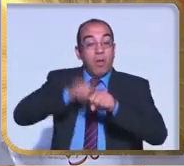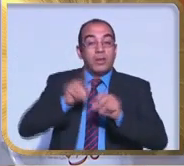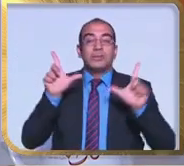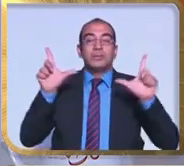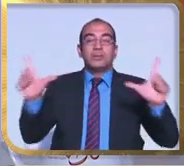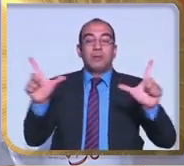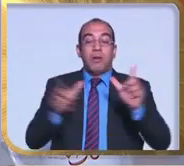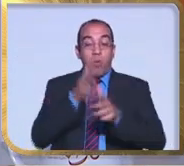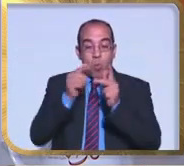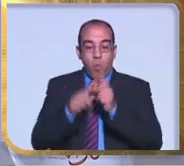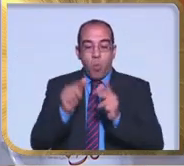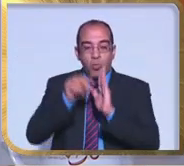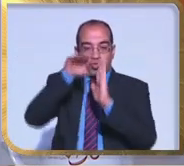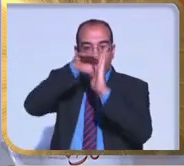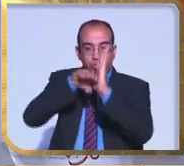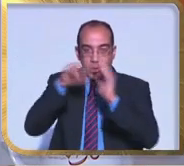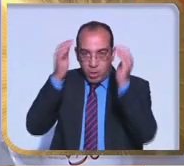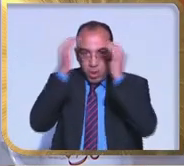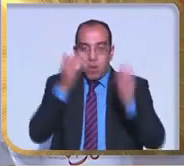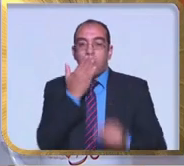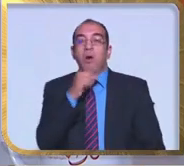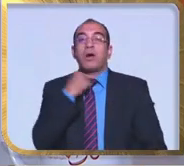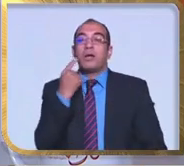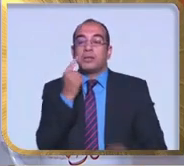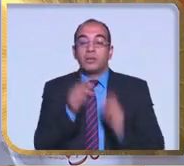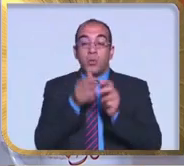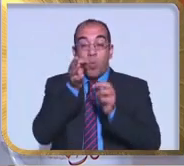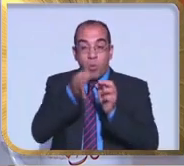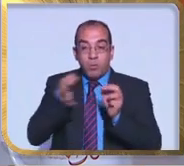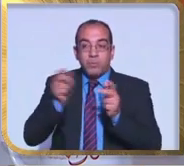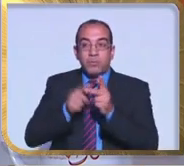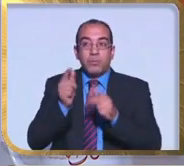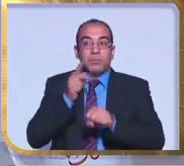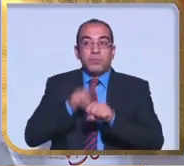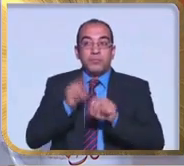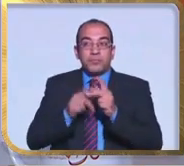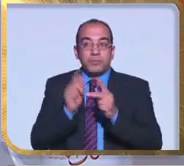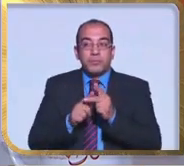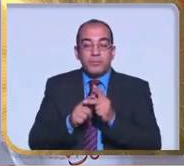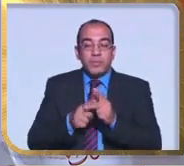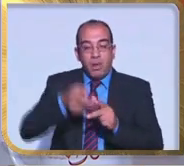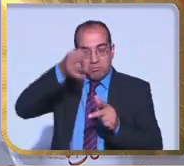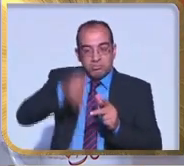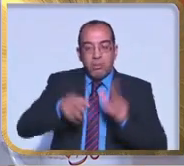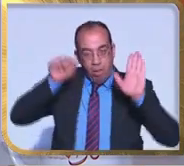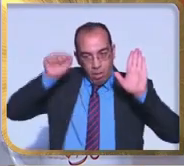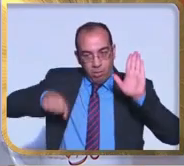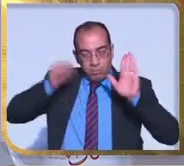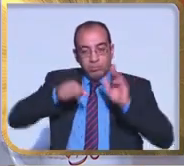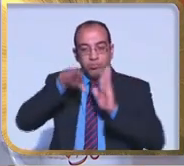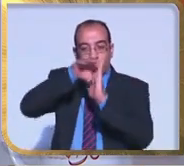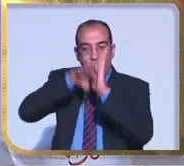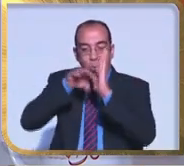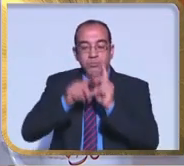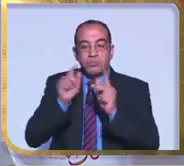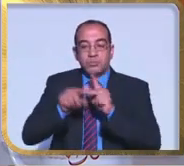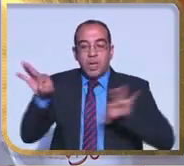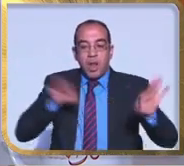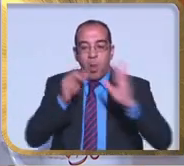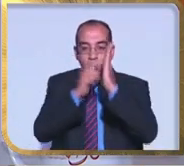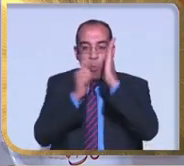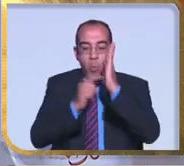الصحيح وفق شروط الإمام البخاري، كأنه اعتمدوا كمنهج بينتظم عليه